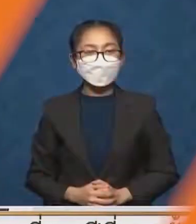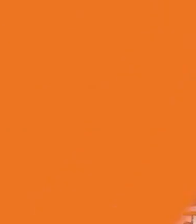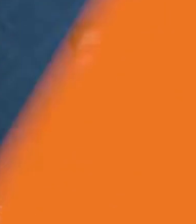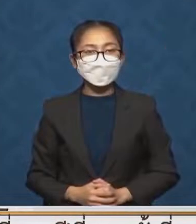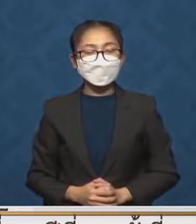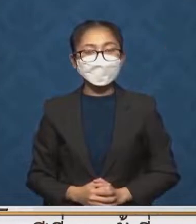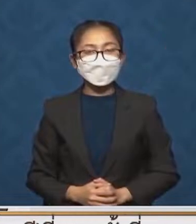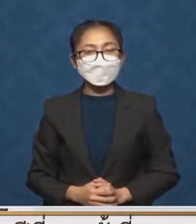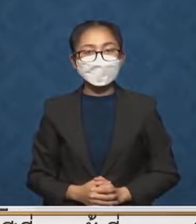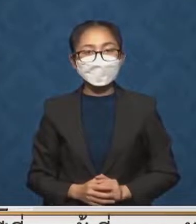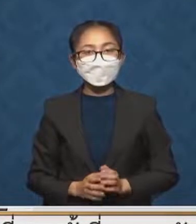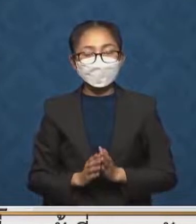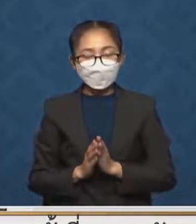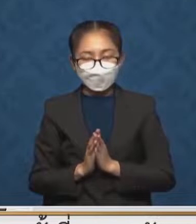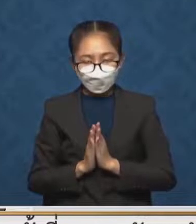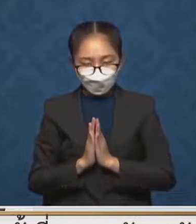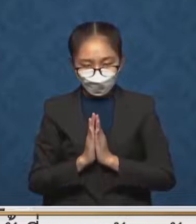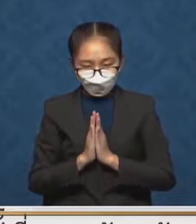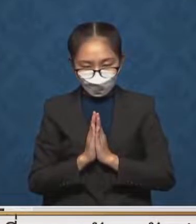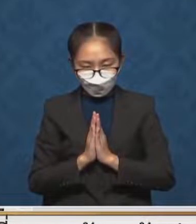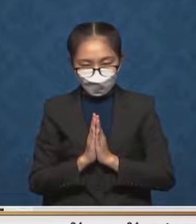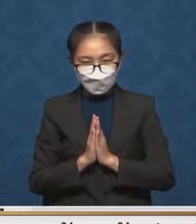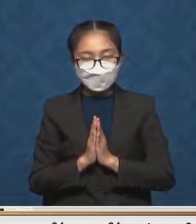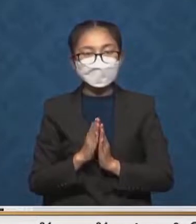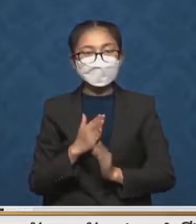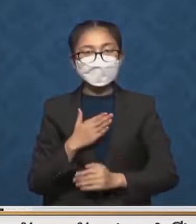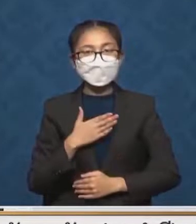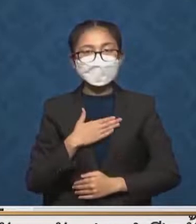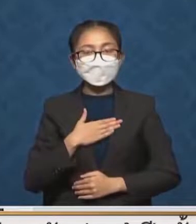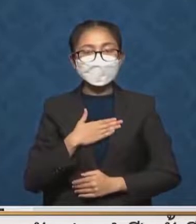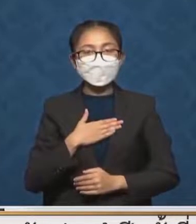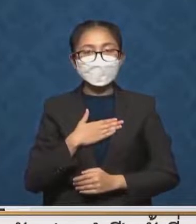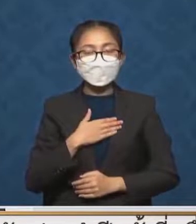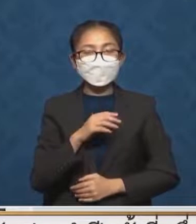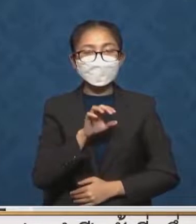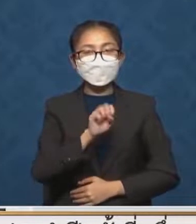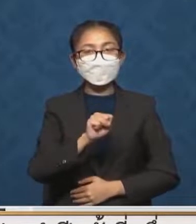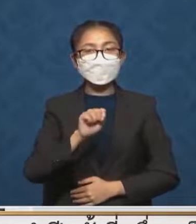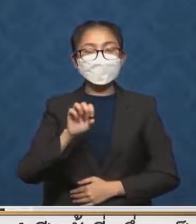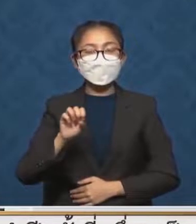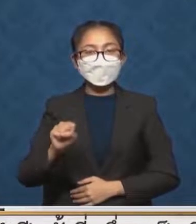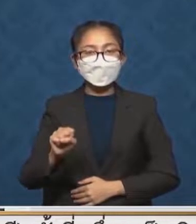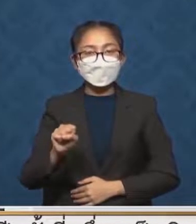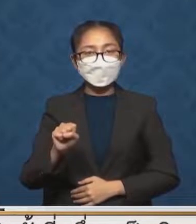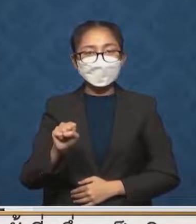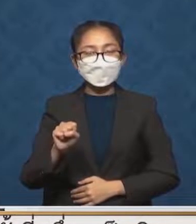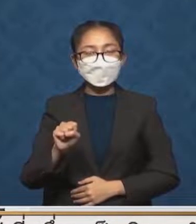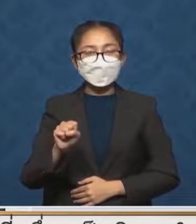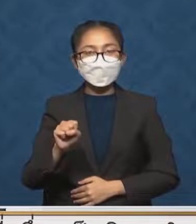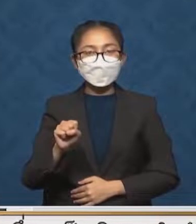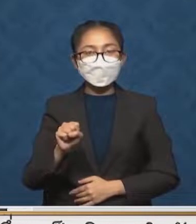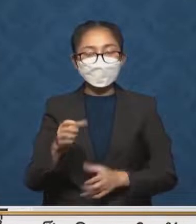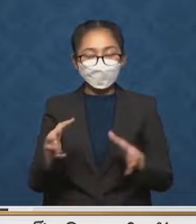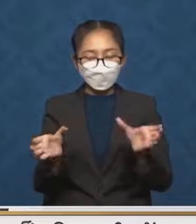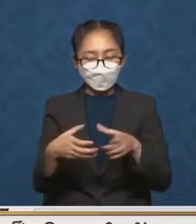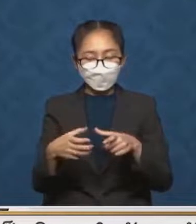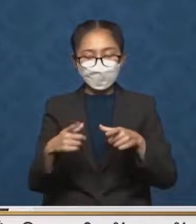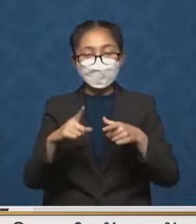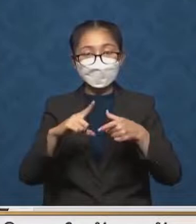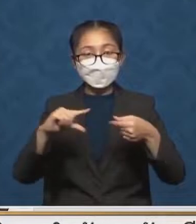เรีนประทสภาที่เขารบ ผมนาทีพักุเศรฐสิธ สมาชิสภาผู้แทนราชตอนแบบบญชีรายชื่อพักกาวไกล